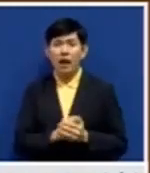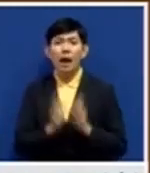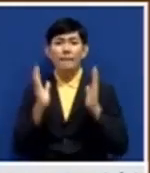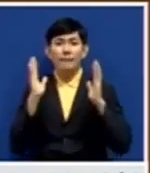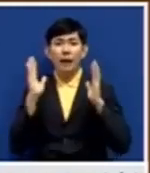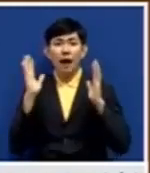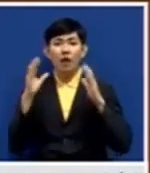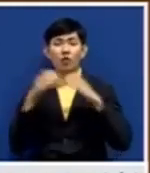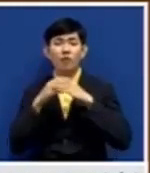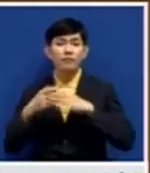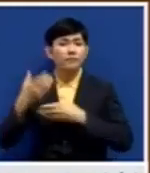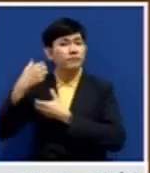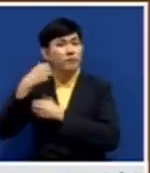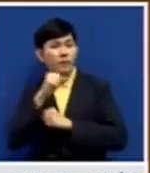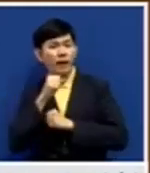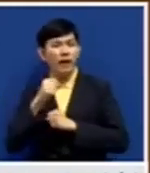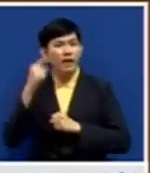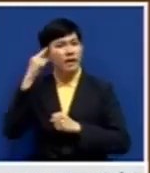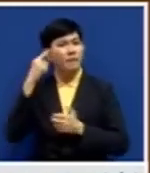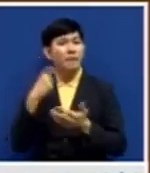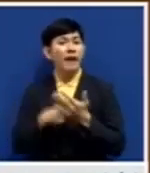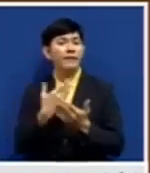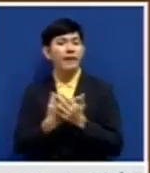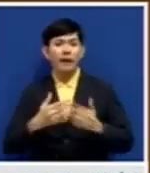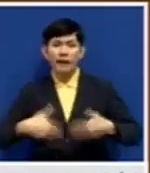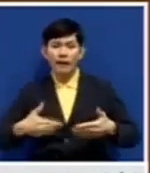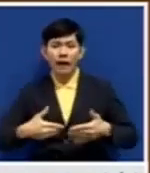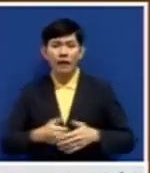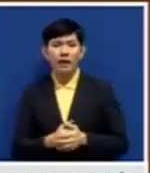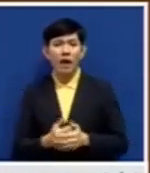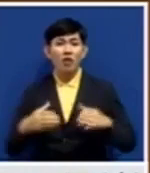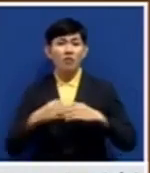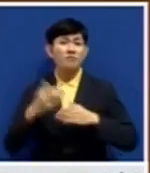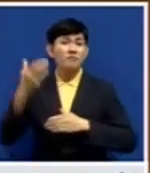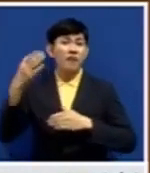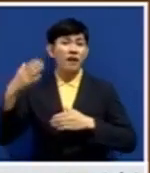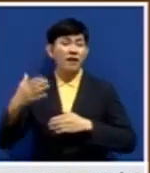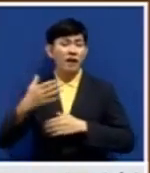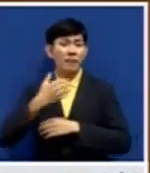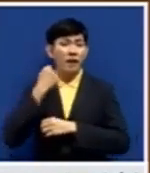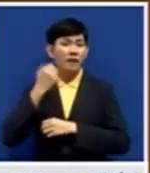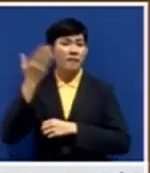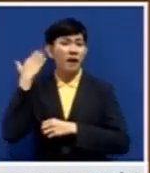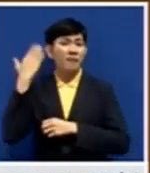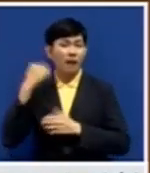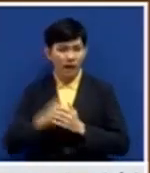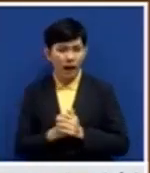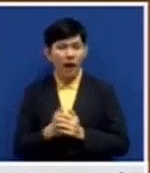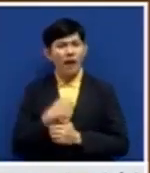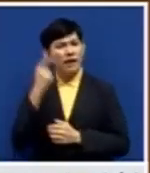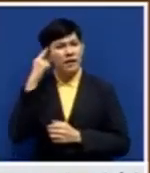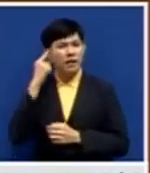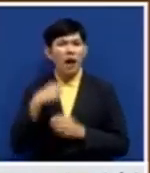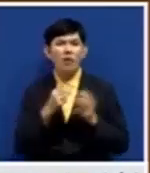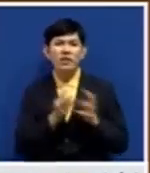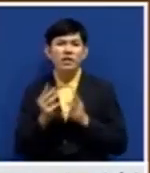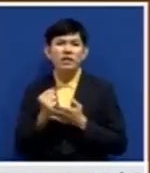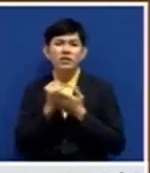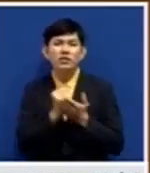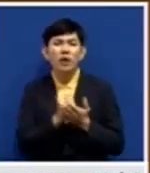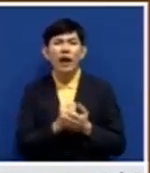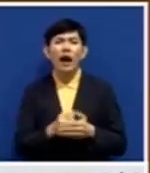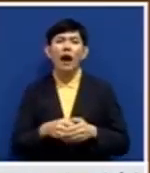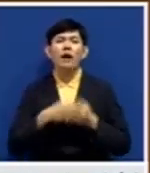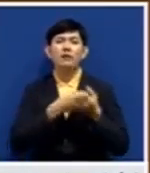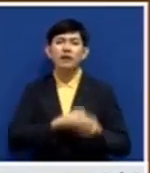รายได้รัฐบาลที่ผ่านมาใช้วิธีเพิ่มรายได้ให้มันพอดีกับที่เขาคิดว่าเขาน่าจะอยู่ได้